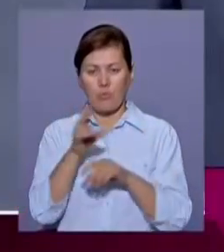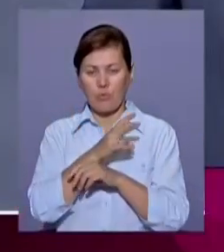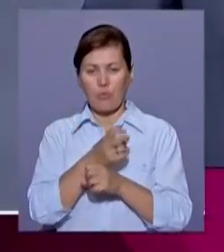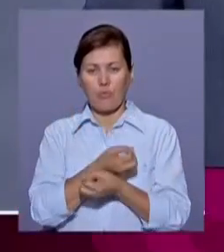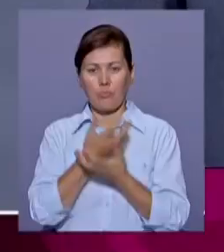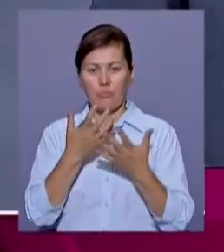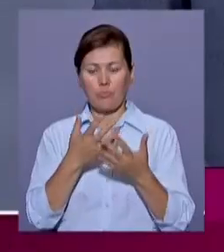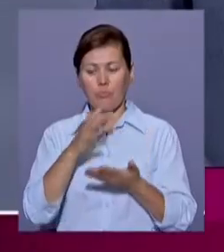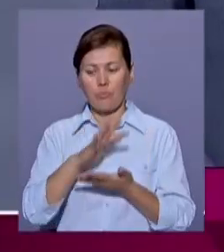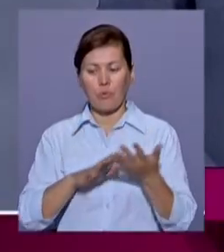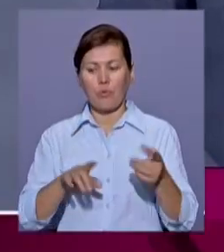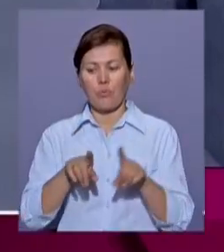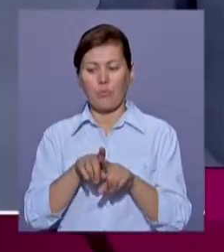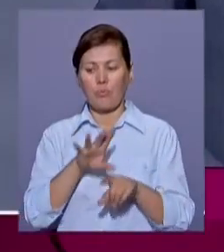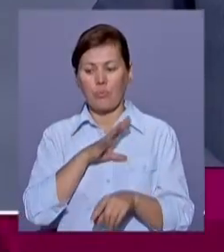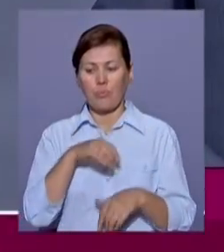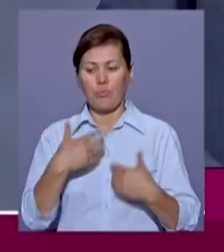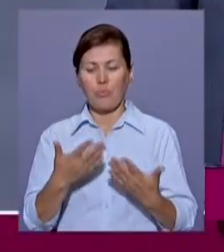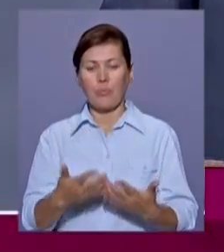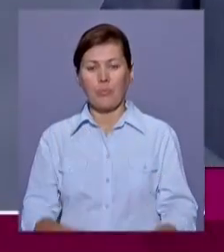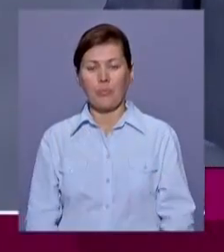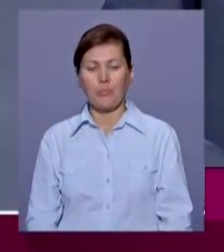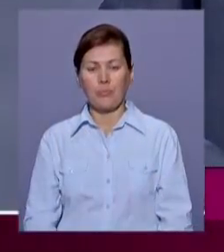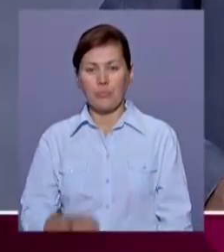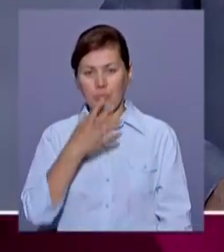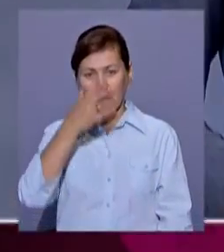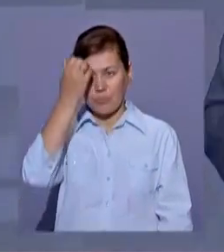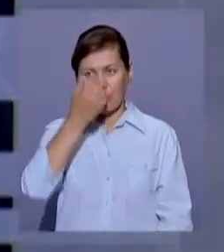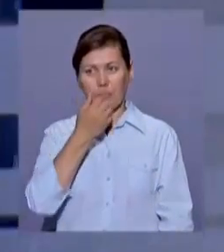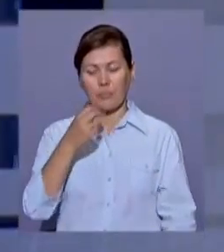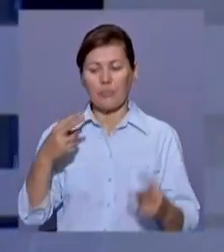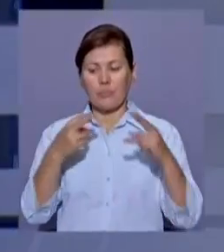Өмір, сөз тізгінін өзіңе бердім. Жақсы,